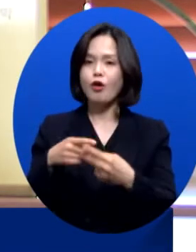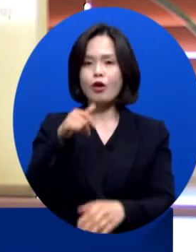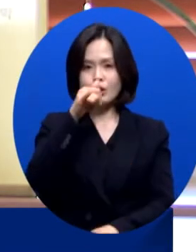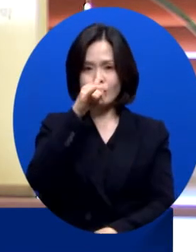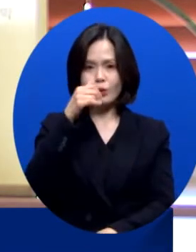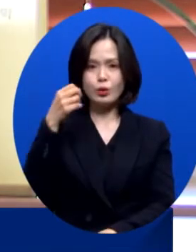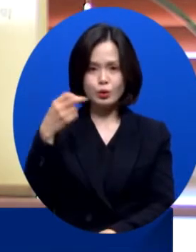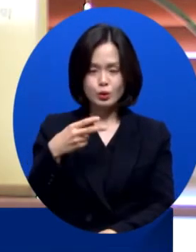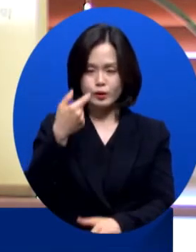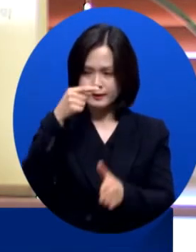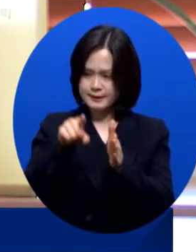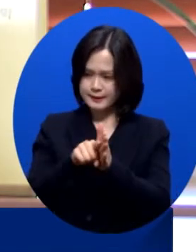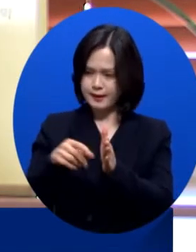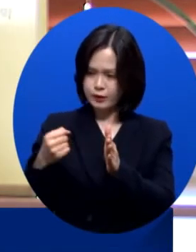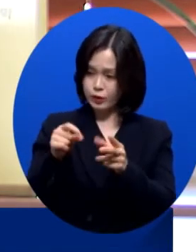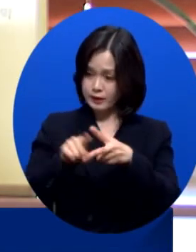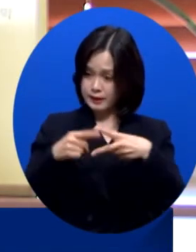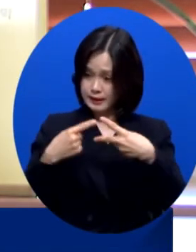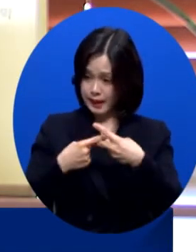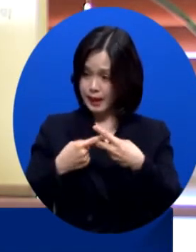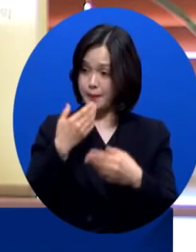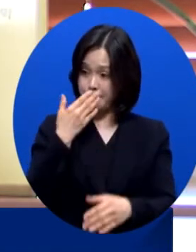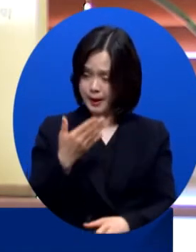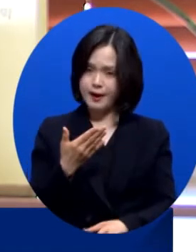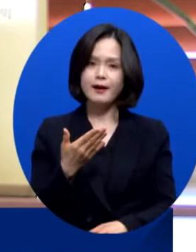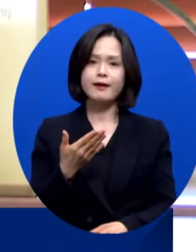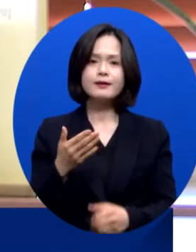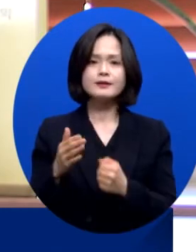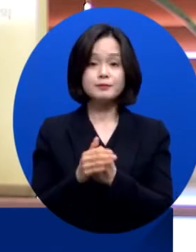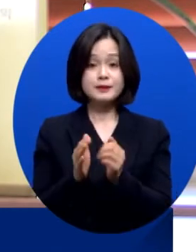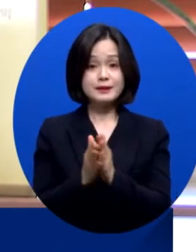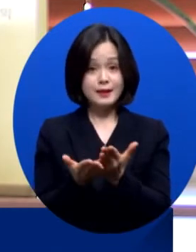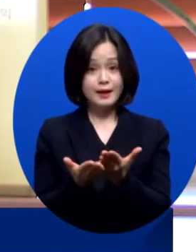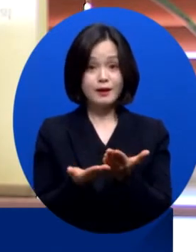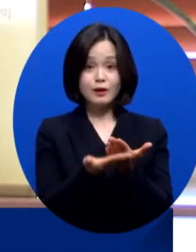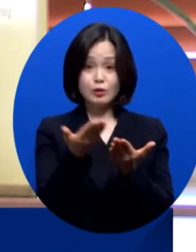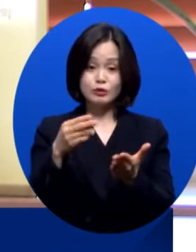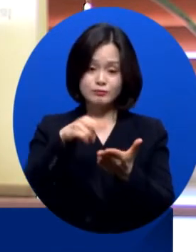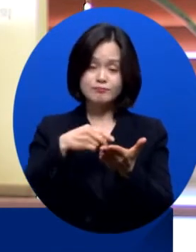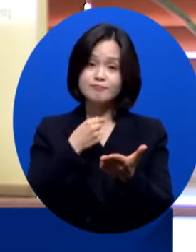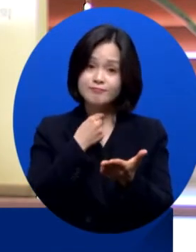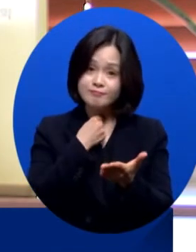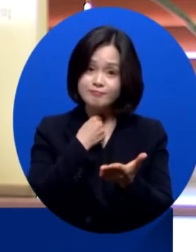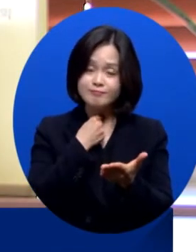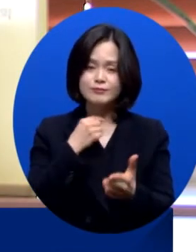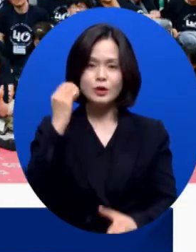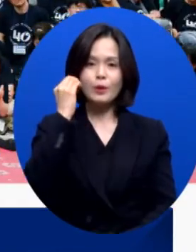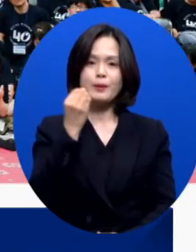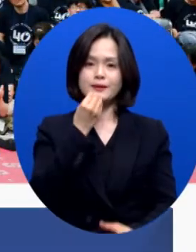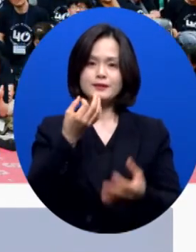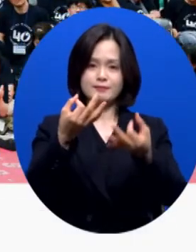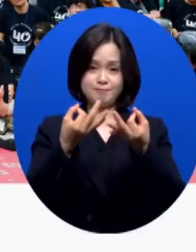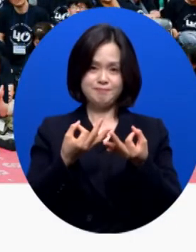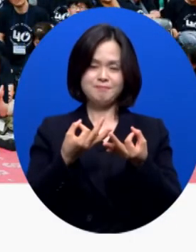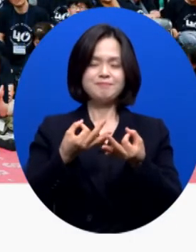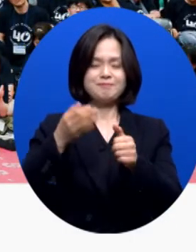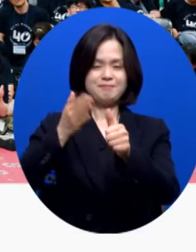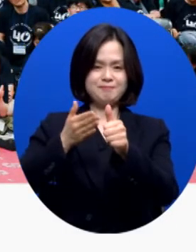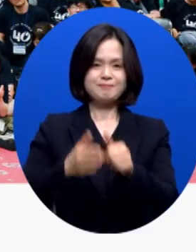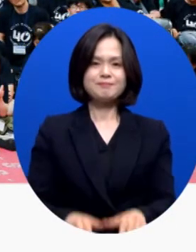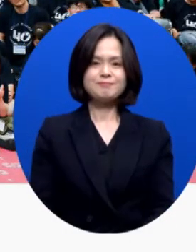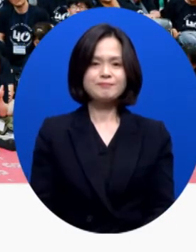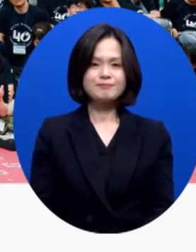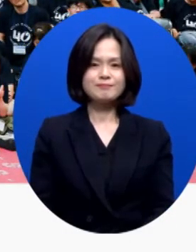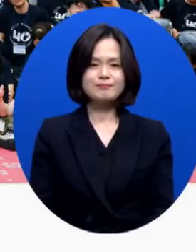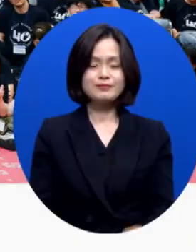이해하기 좋다고 생각이 들어서 누구든지 필요하시면 은 들어 오셔 가지고 그것을 벗어 되구요 이 설교집 은